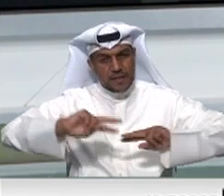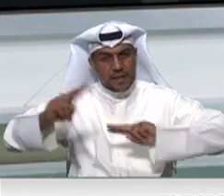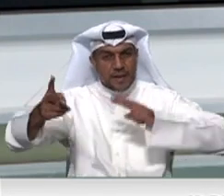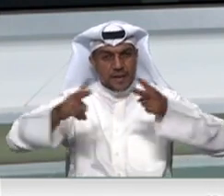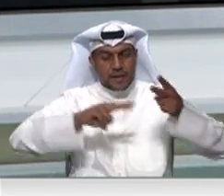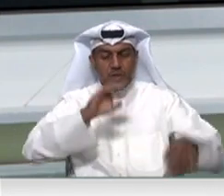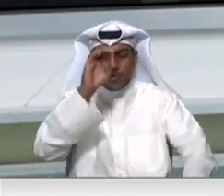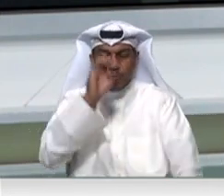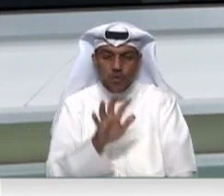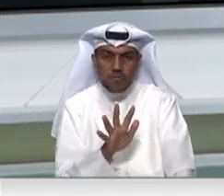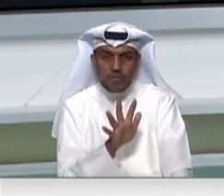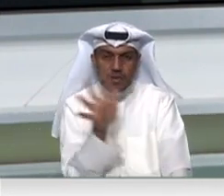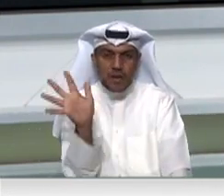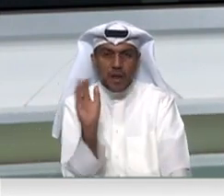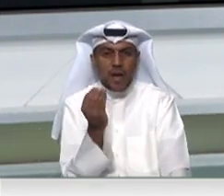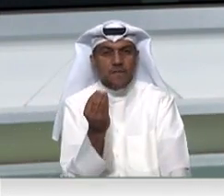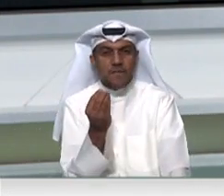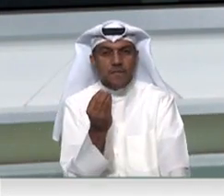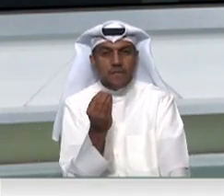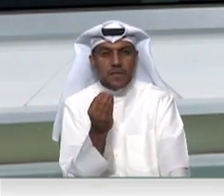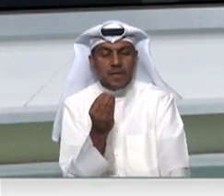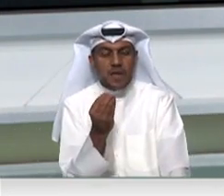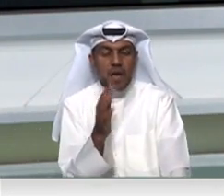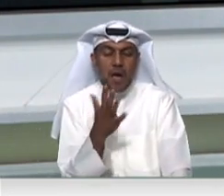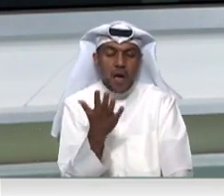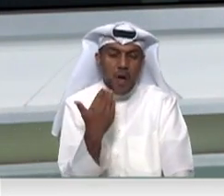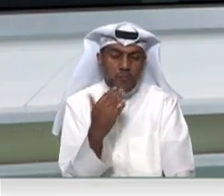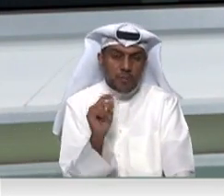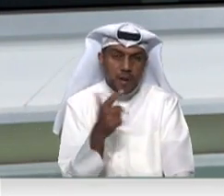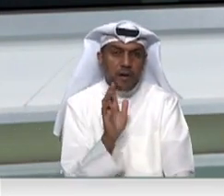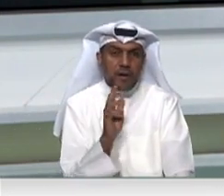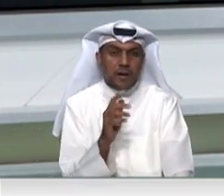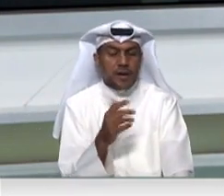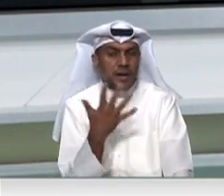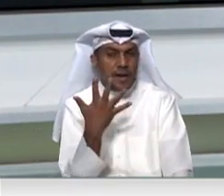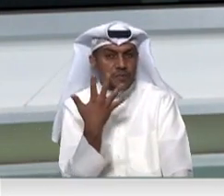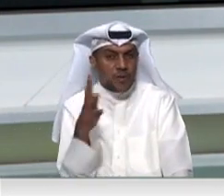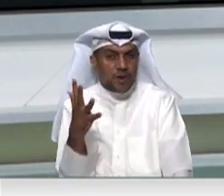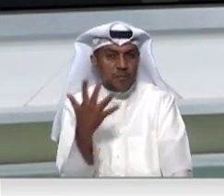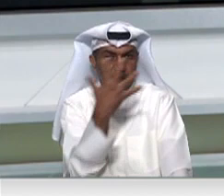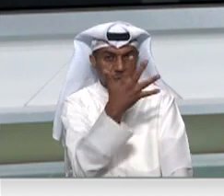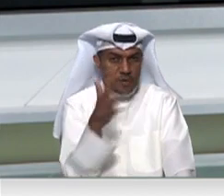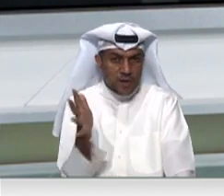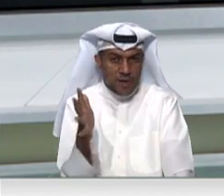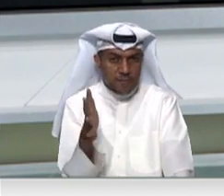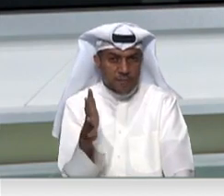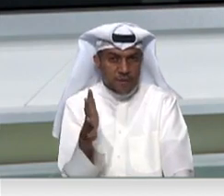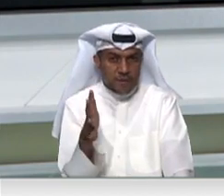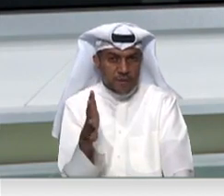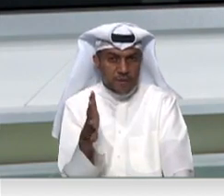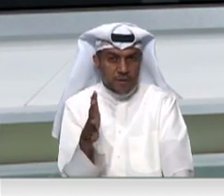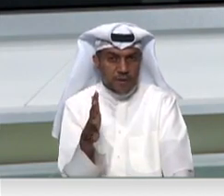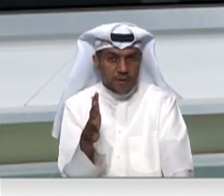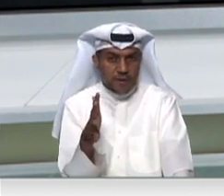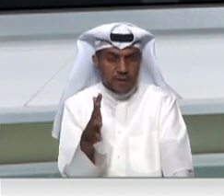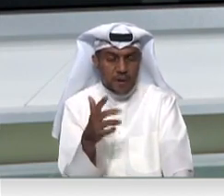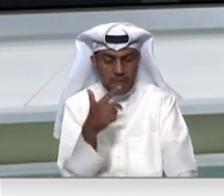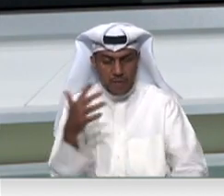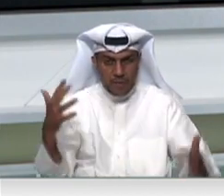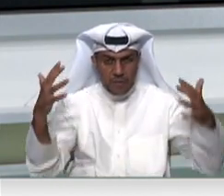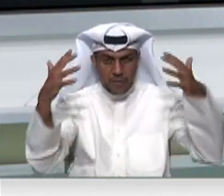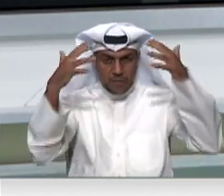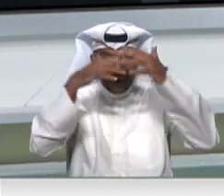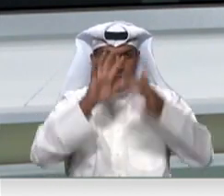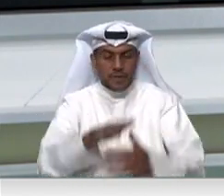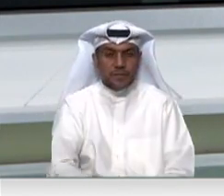جنوبية شرقية معتدلة السرعة تنشط أحيانا تصل إلى 55 كيلومتر في الساعة تزامنا مع تشكل هذه السحب